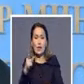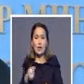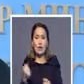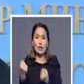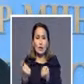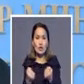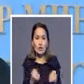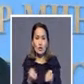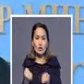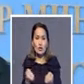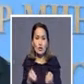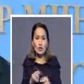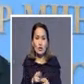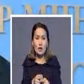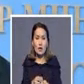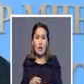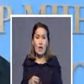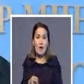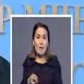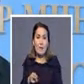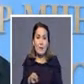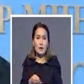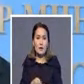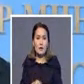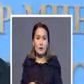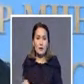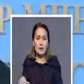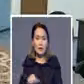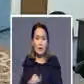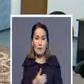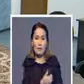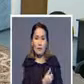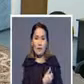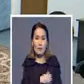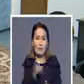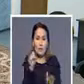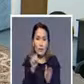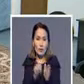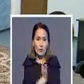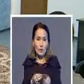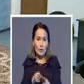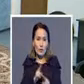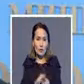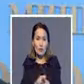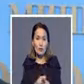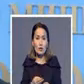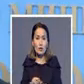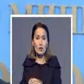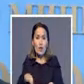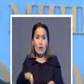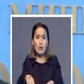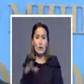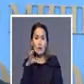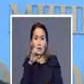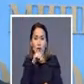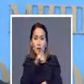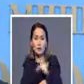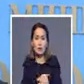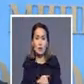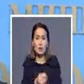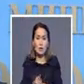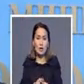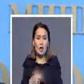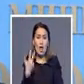жүргізушіні пышақпен қорқытып, ұрып соғып, оның автомобилін айдап кеткен. Кейінгі іздестіру іс-шаралары барысында 20 және